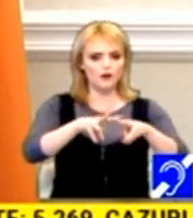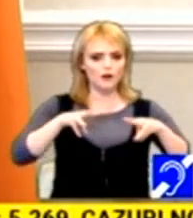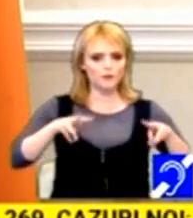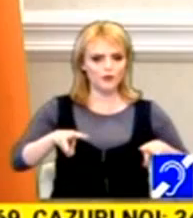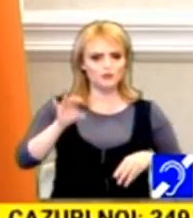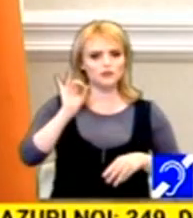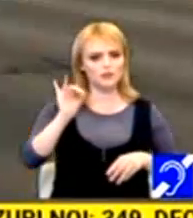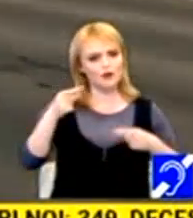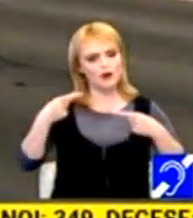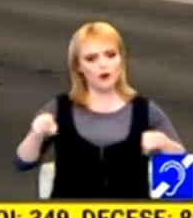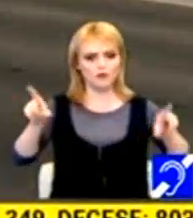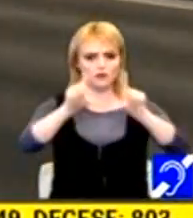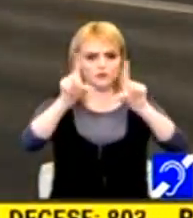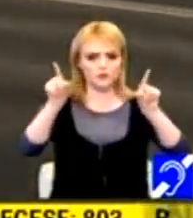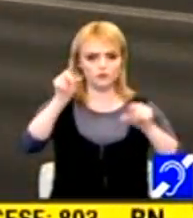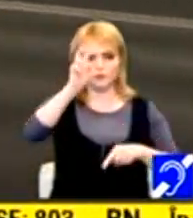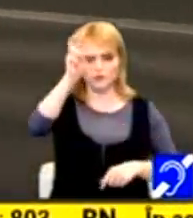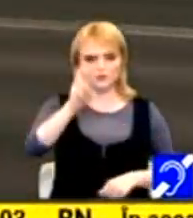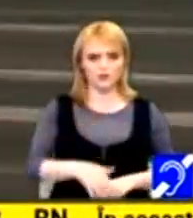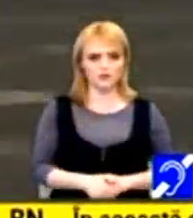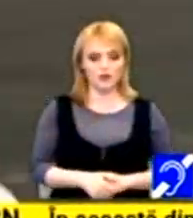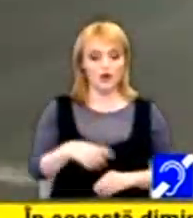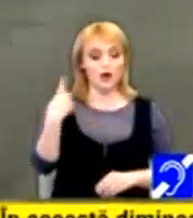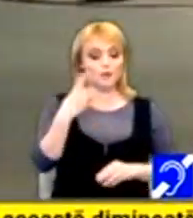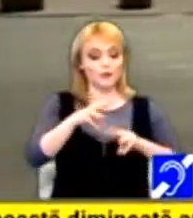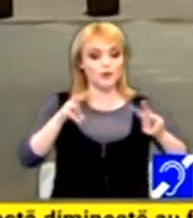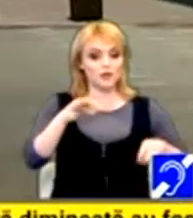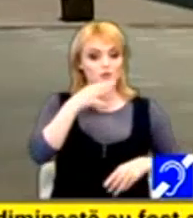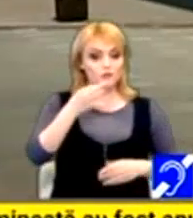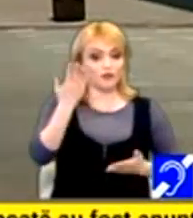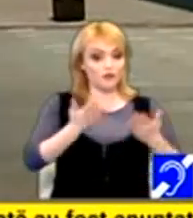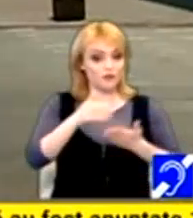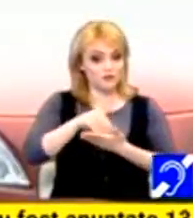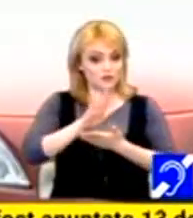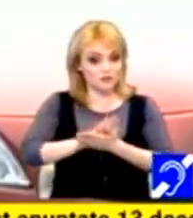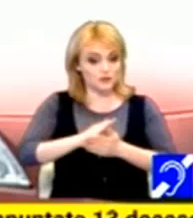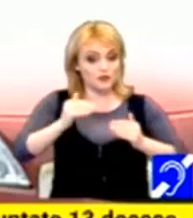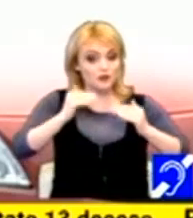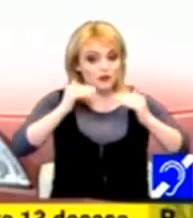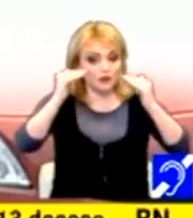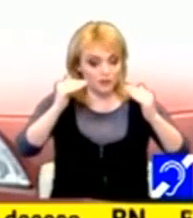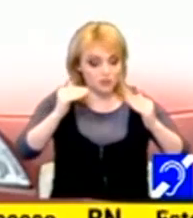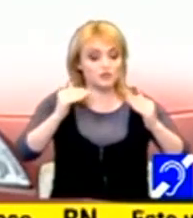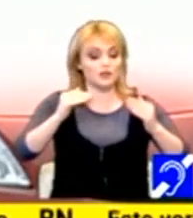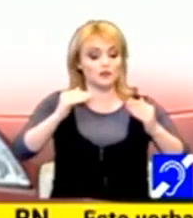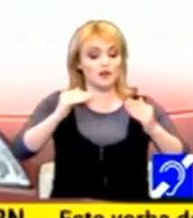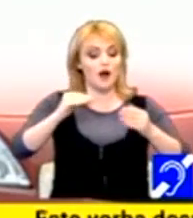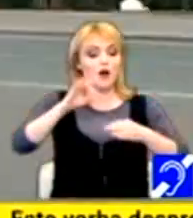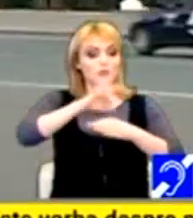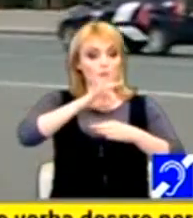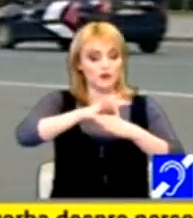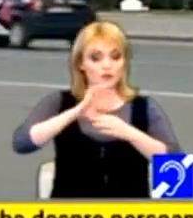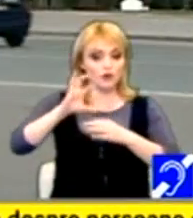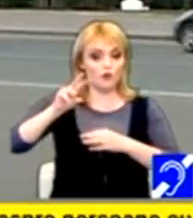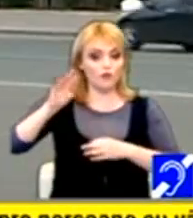alte instituții. Premierul a subliniat că dacă se va înregistra o creștere a cazurilor confirmate de COVID-19,